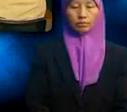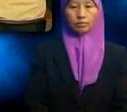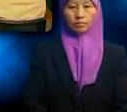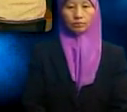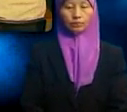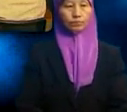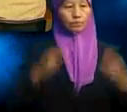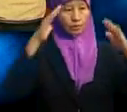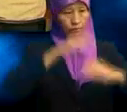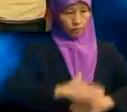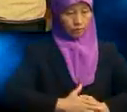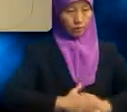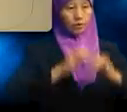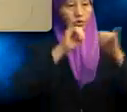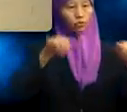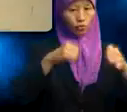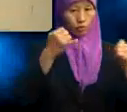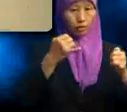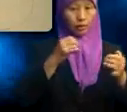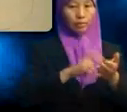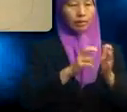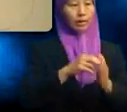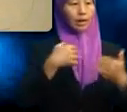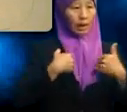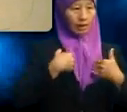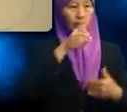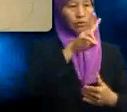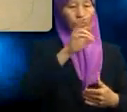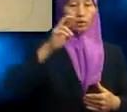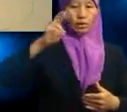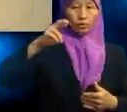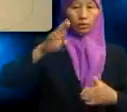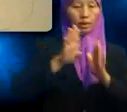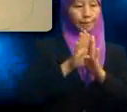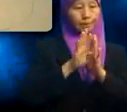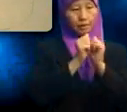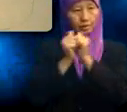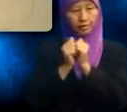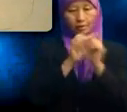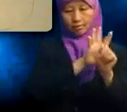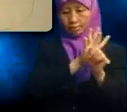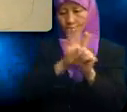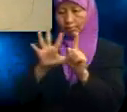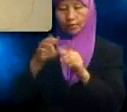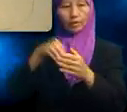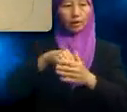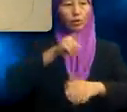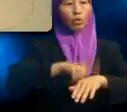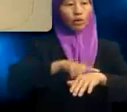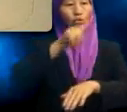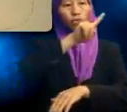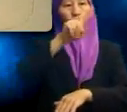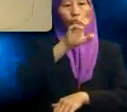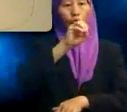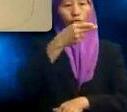Baik, solat Jumaat ialah solat dua rakaat berjemaah dalam waktu zuhur